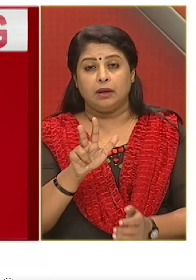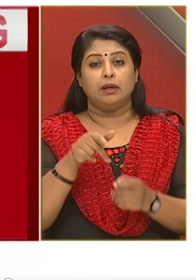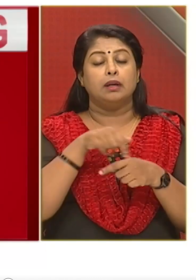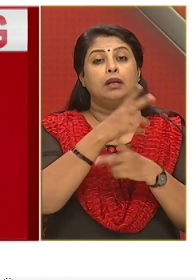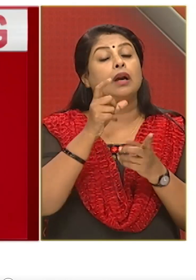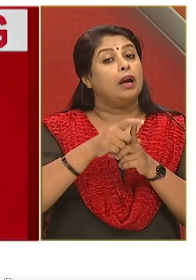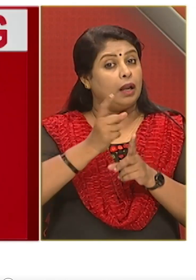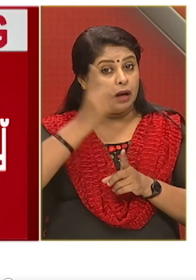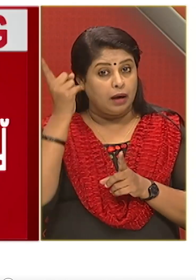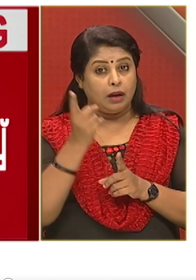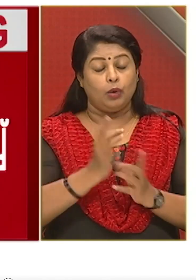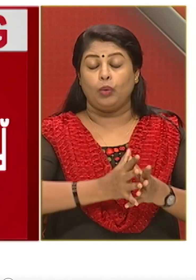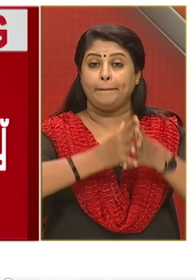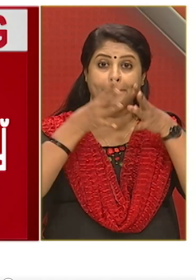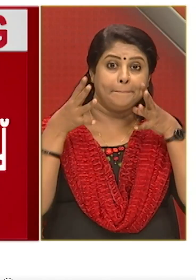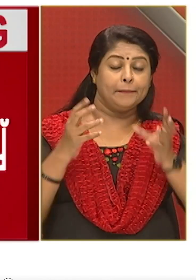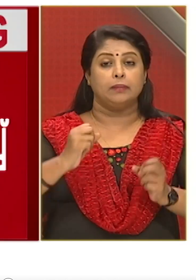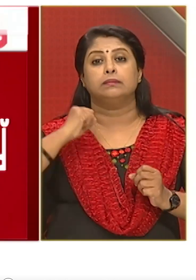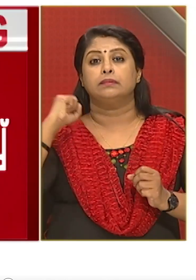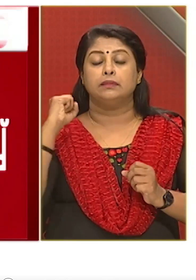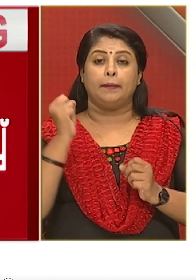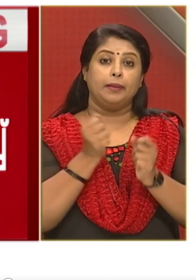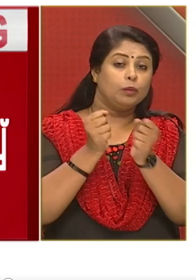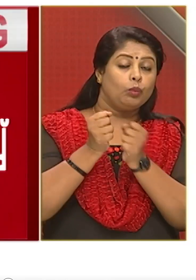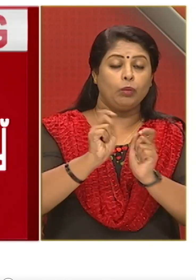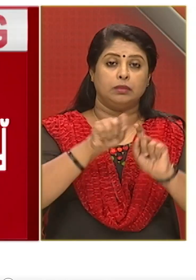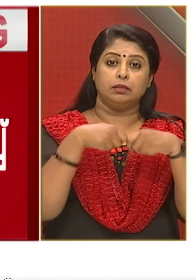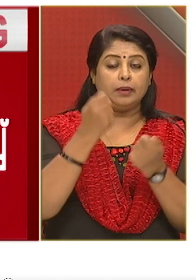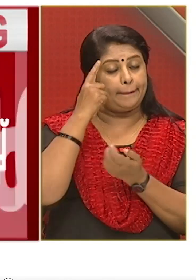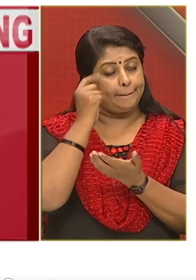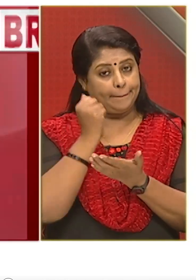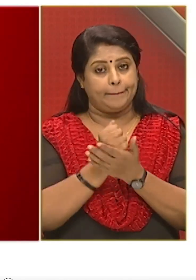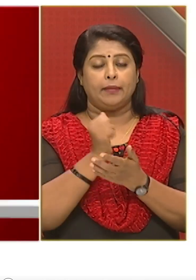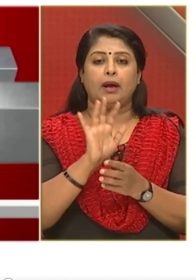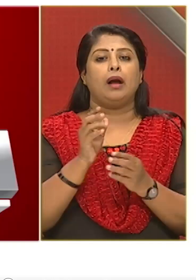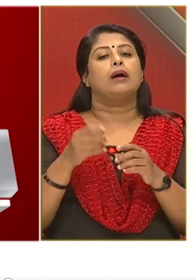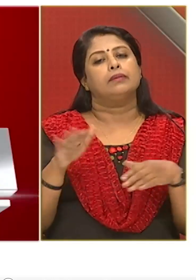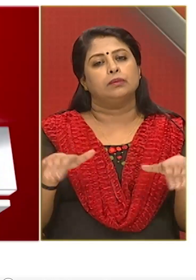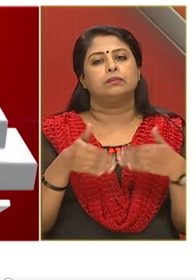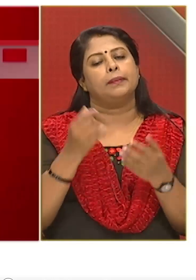തലസ്ഥാനമായ ദില്ലിയിൽ വലിയ രീതിയിലുള്ള ഒരു പ്രതിഷേധം താരങ്ങൾ നടത്തുമെന്നുള്ളത് തന്നെയാണ് ഇന്നത്തെ വാർത്താ സമ്മേളനത്തിൽ അറിയിച്ചിരിക്കുന്നത്.